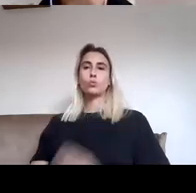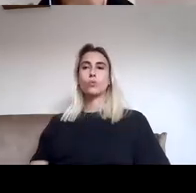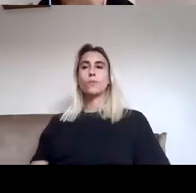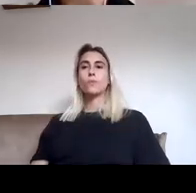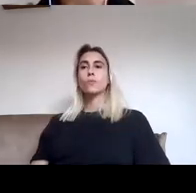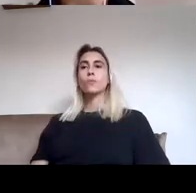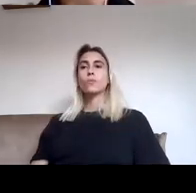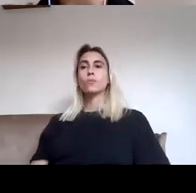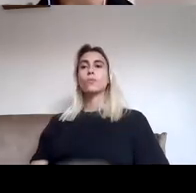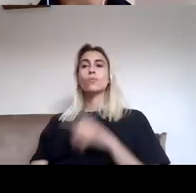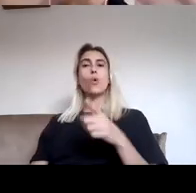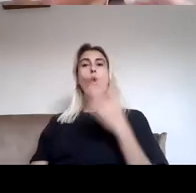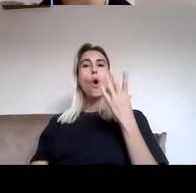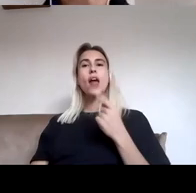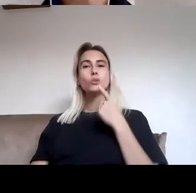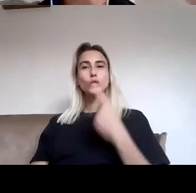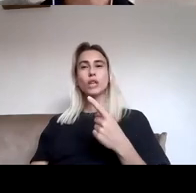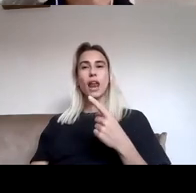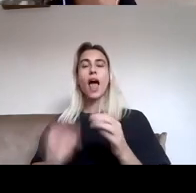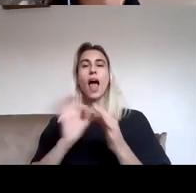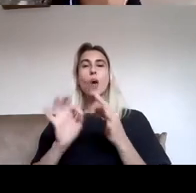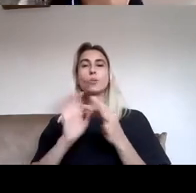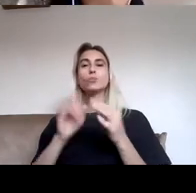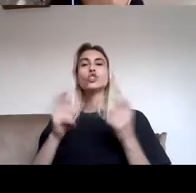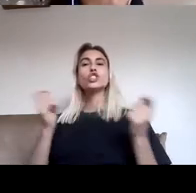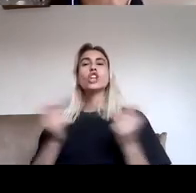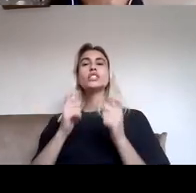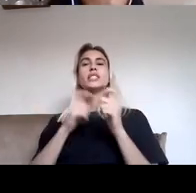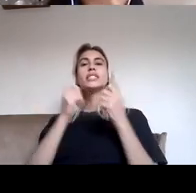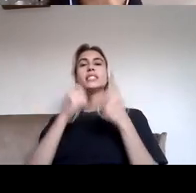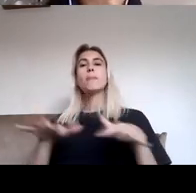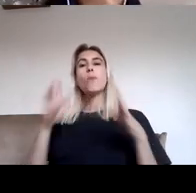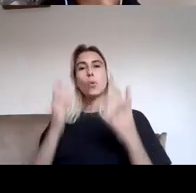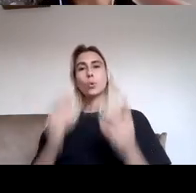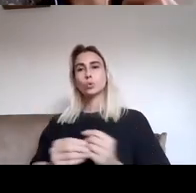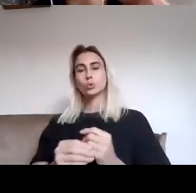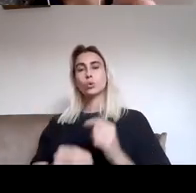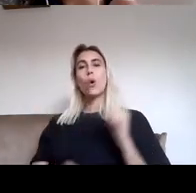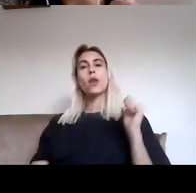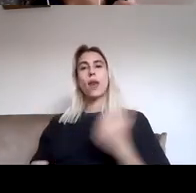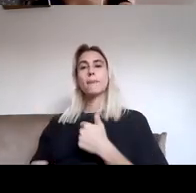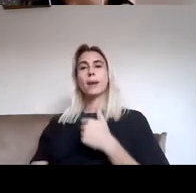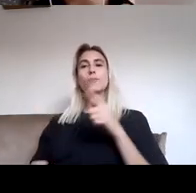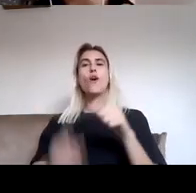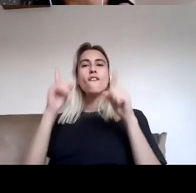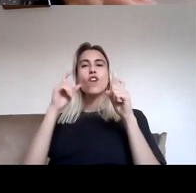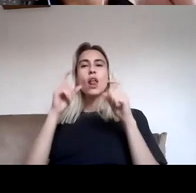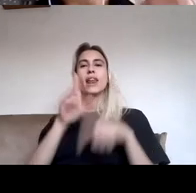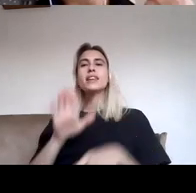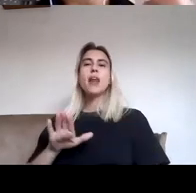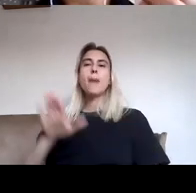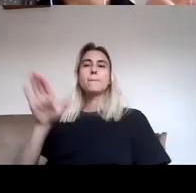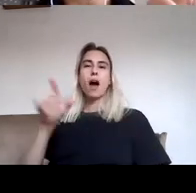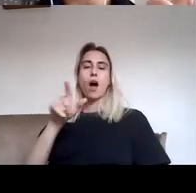donör olarak sunuyorsanız ekonomiyi, bakın burada da çalışan bir sistem oluşturuyorsunuz. Önemli. Yine bu fotoğrafta bir rampa, bir